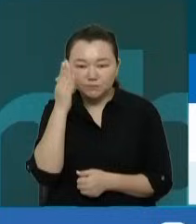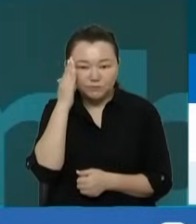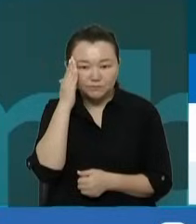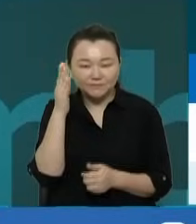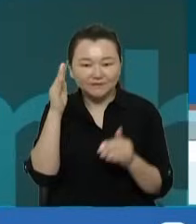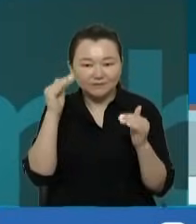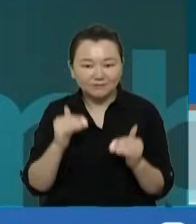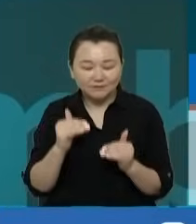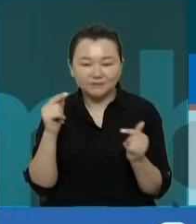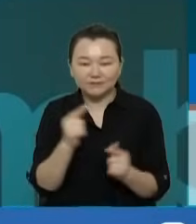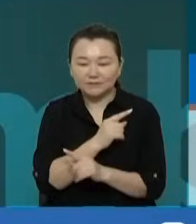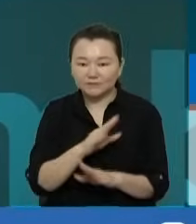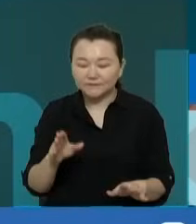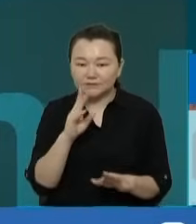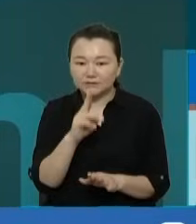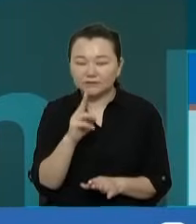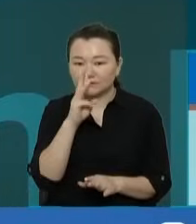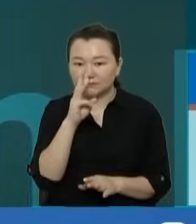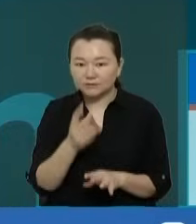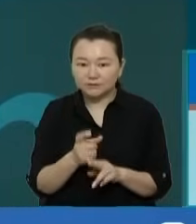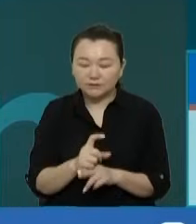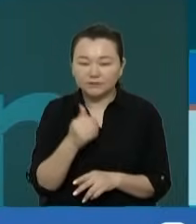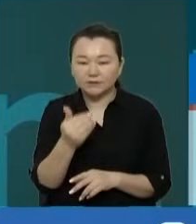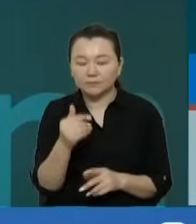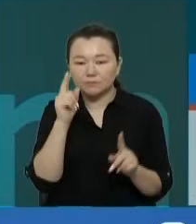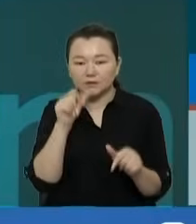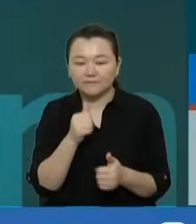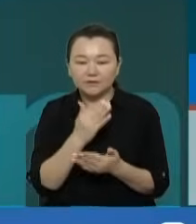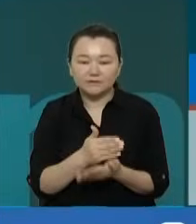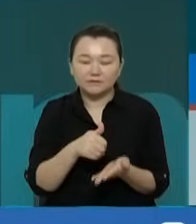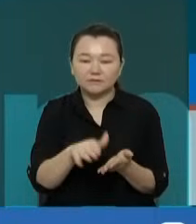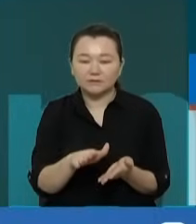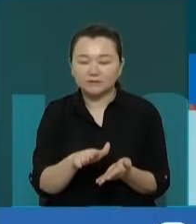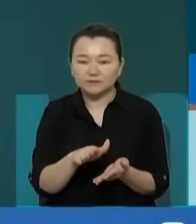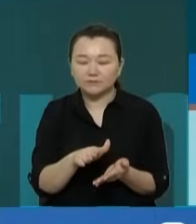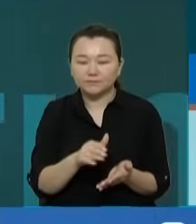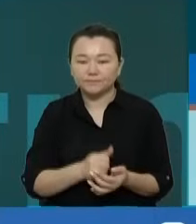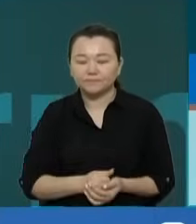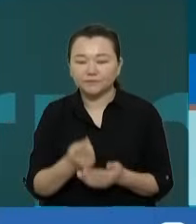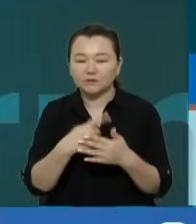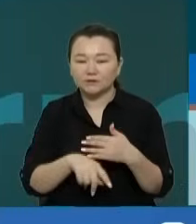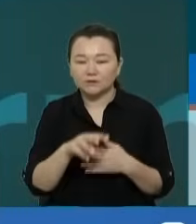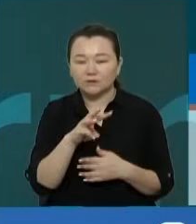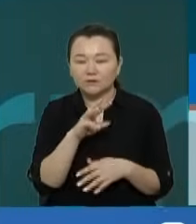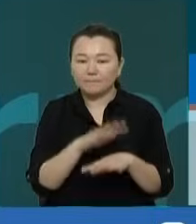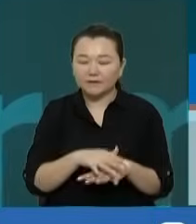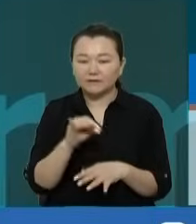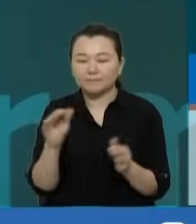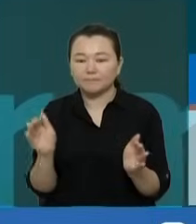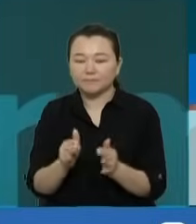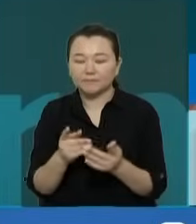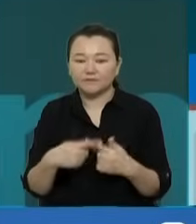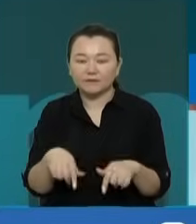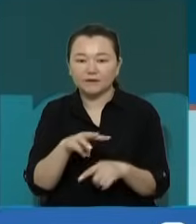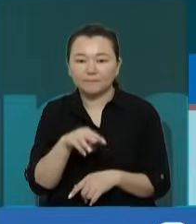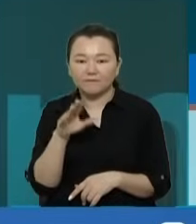не соответствует сумме займа, то ему имеют право отказать. То есть банки и микрофинансовые организации